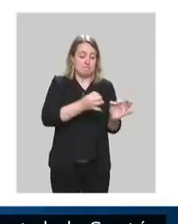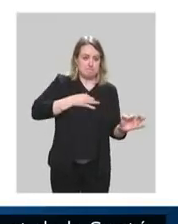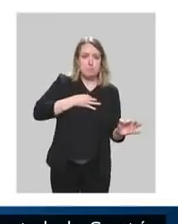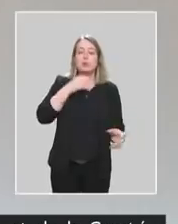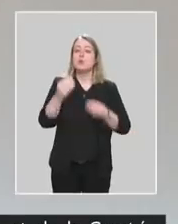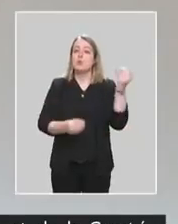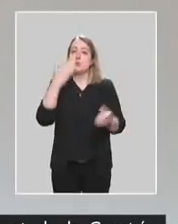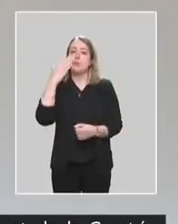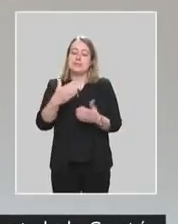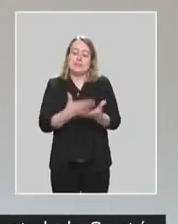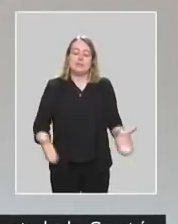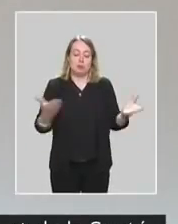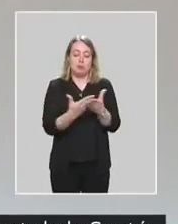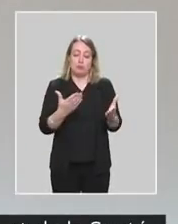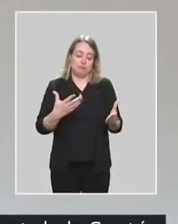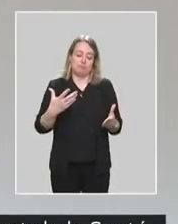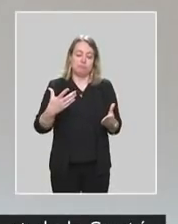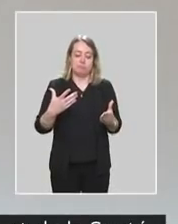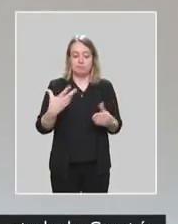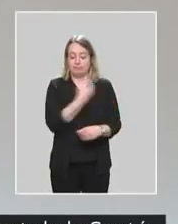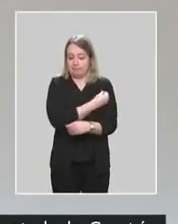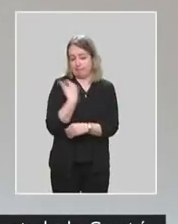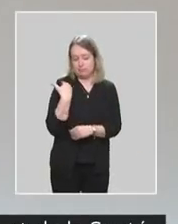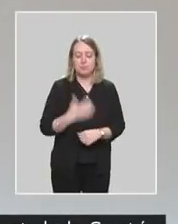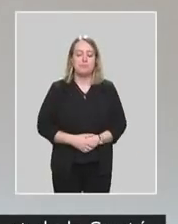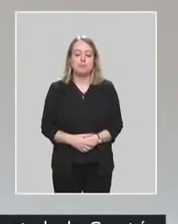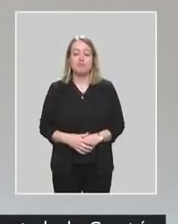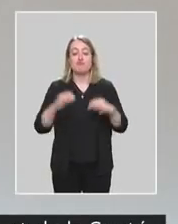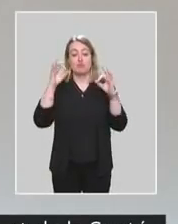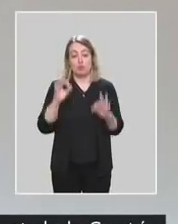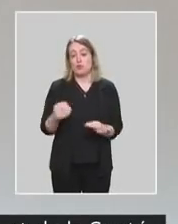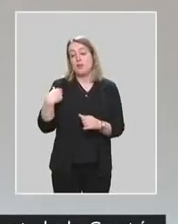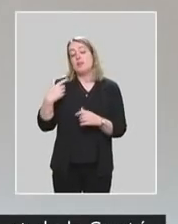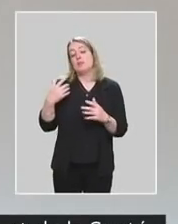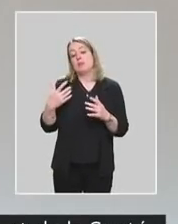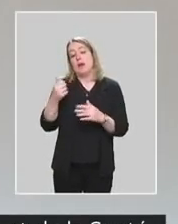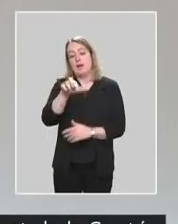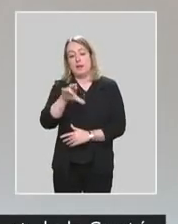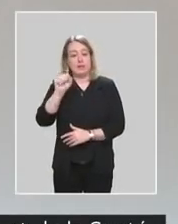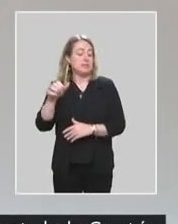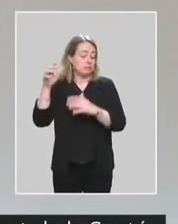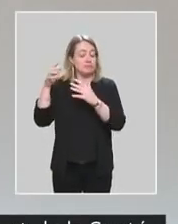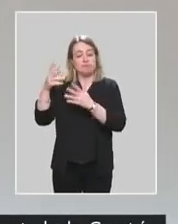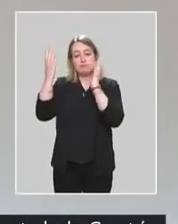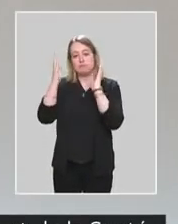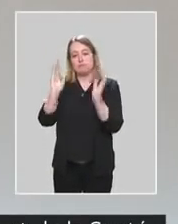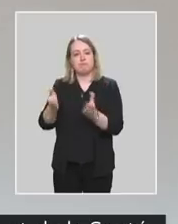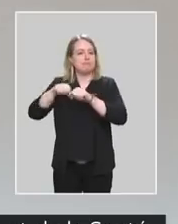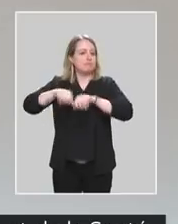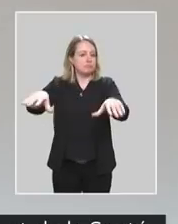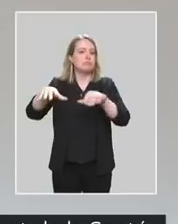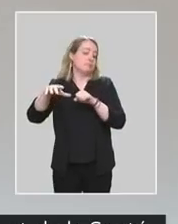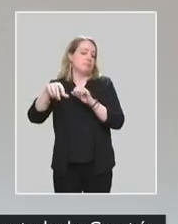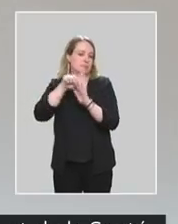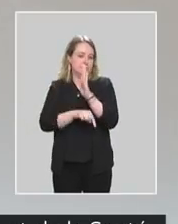Autorité de Santé que j'avais saisie sur la question vient à l'instant de publier des recommandations qui sont celles que je vous indique et qui sont donc la